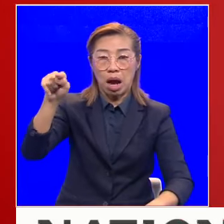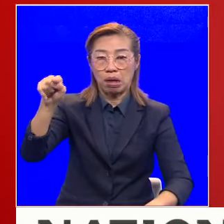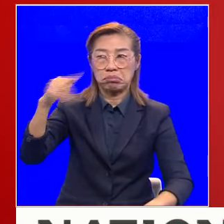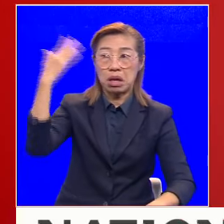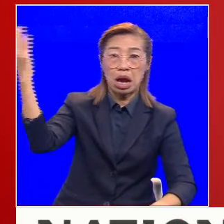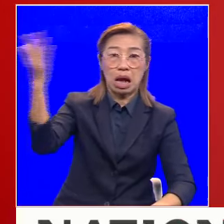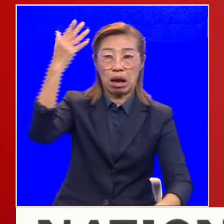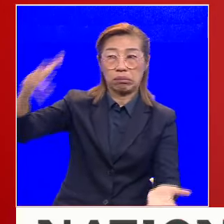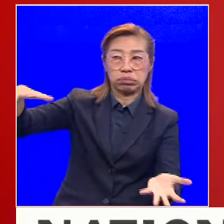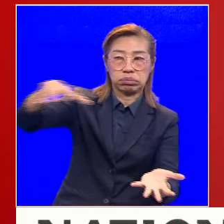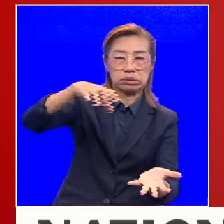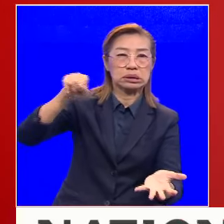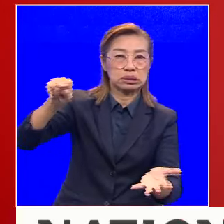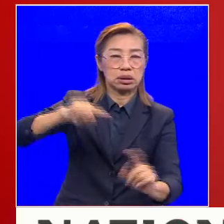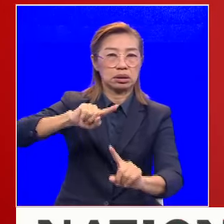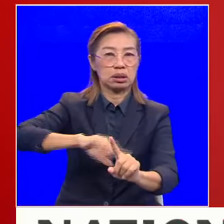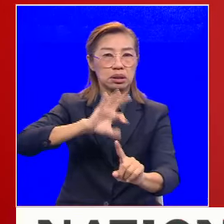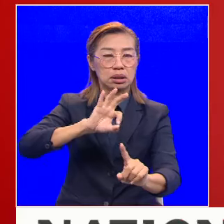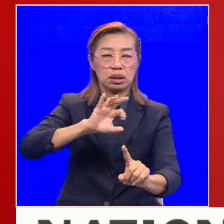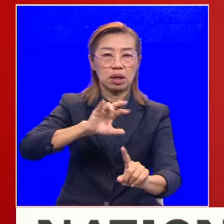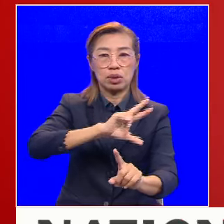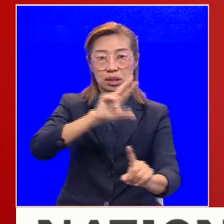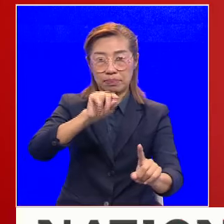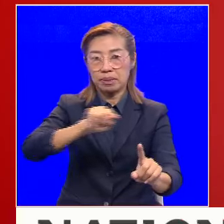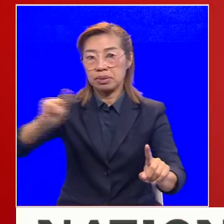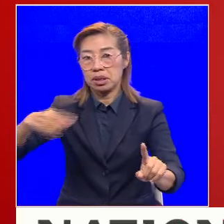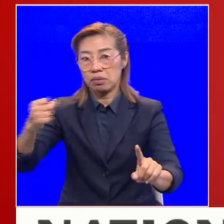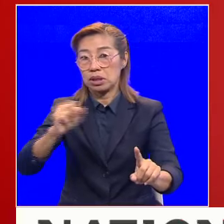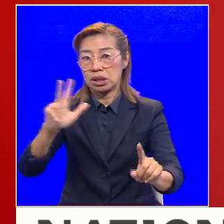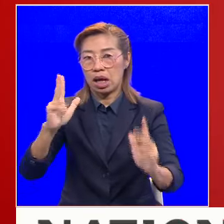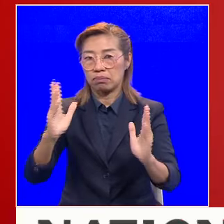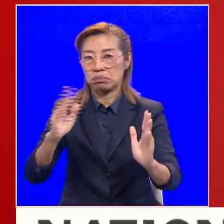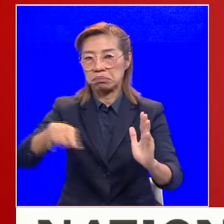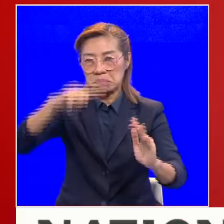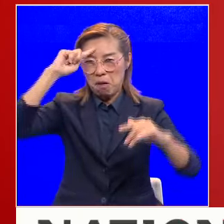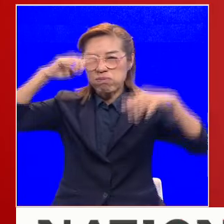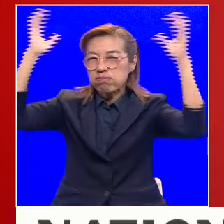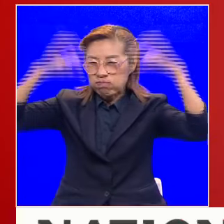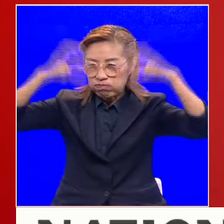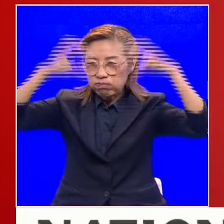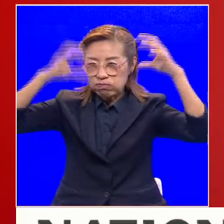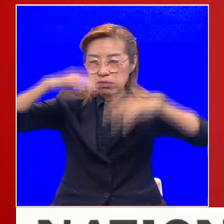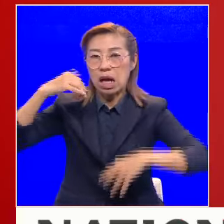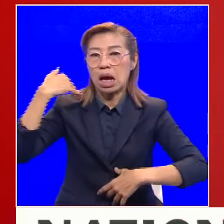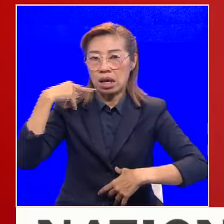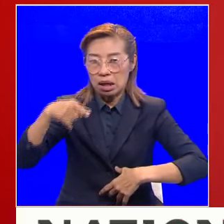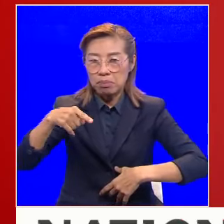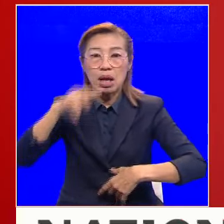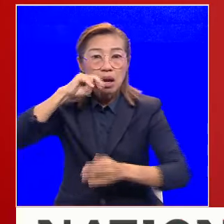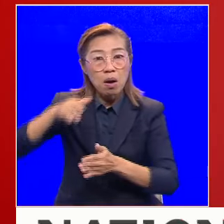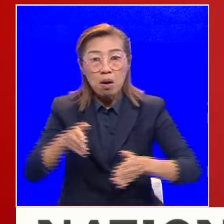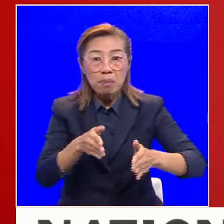วง30กันยายนถึง3ตุลาคมฝนอาจจะหนักถึงหนักมากแล้วก็จะมีผลกับระดับน้ำสายที่จะสูง